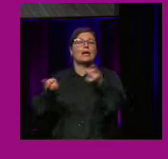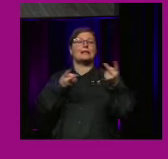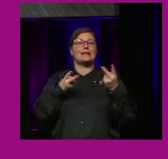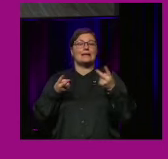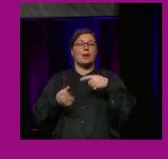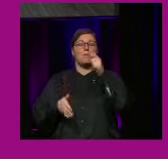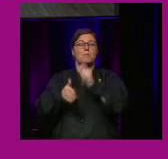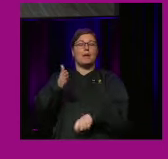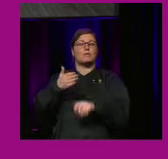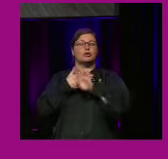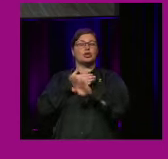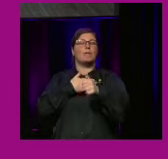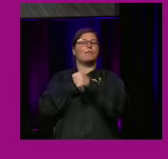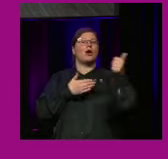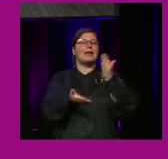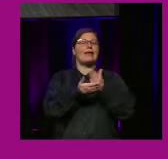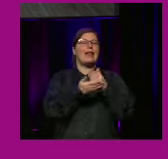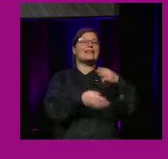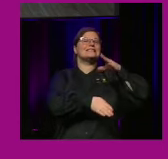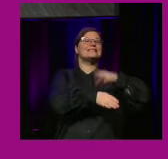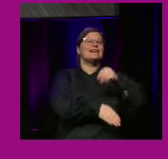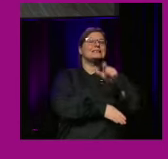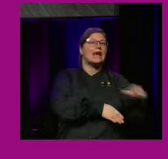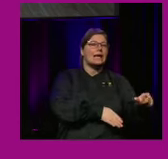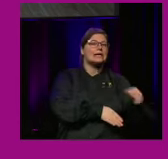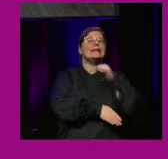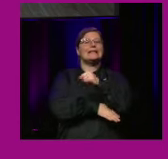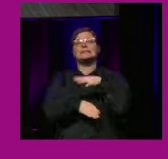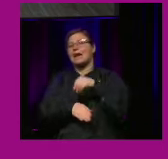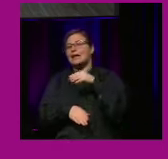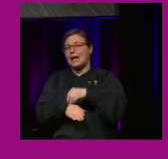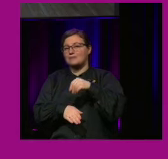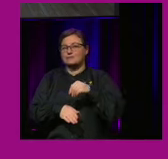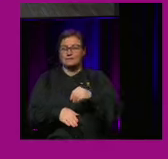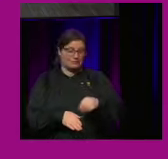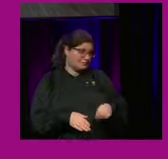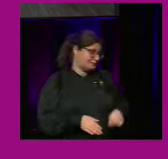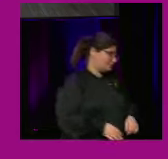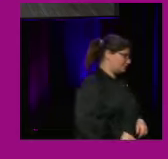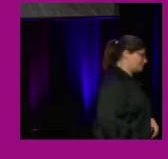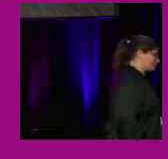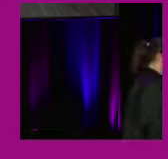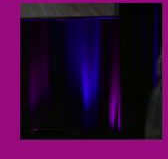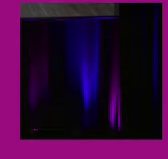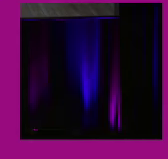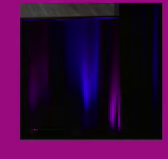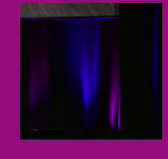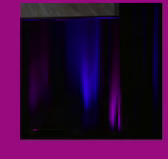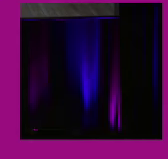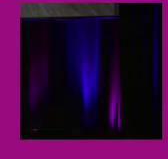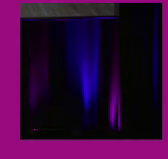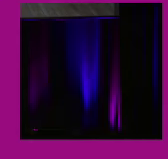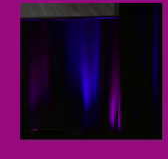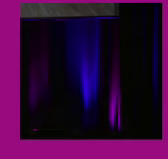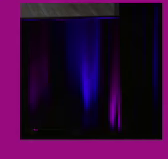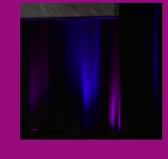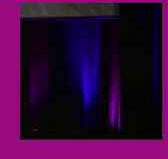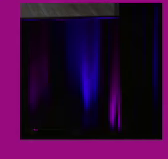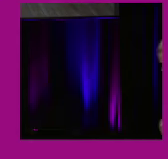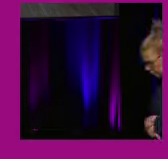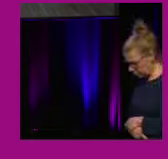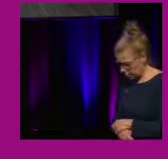gäller bara för svenskarna i Sverige. Man definierar bort i det sammanhanget då